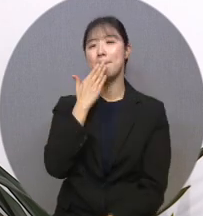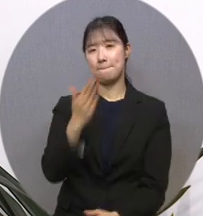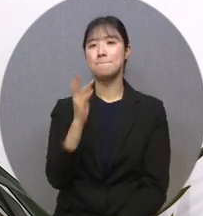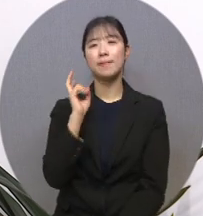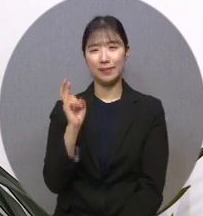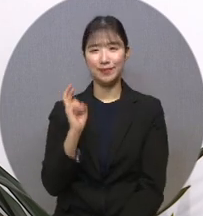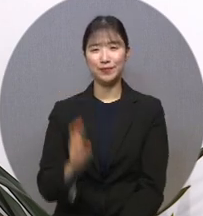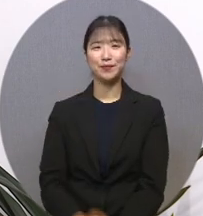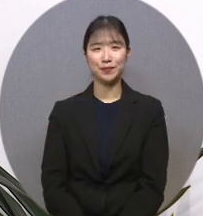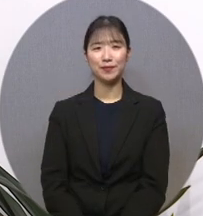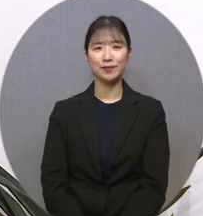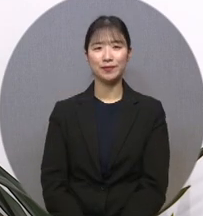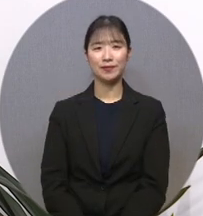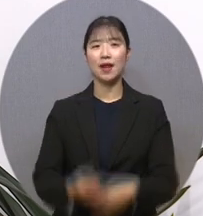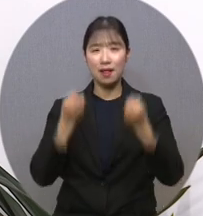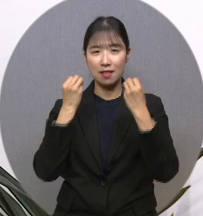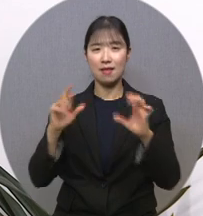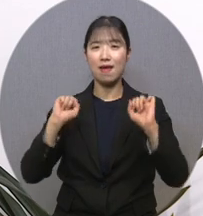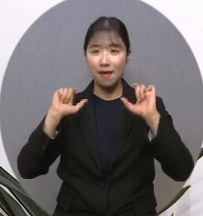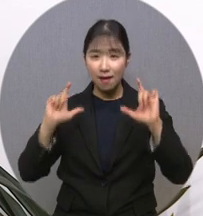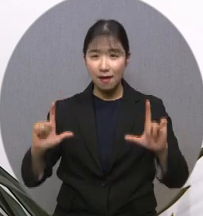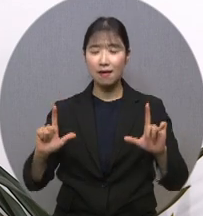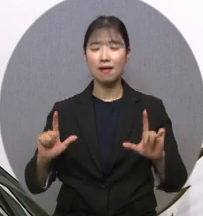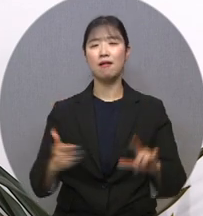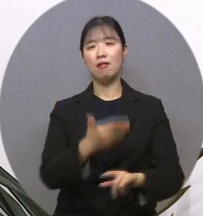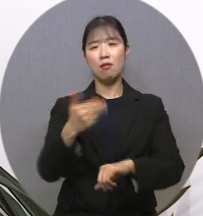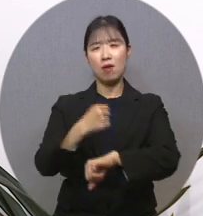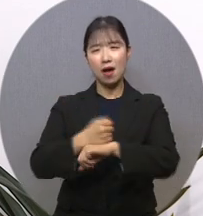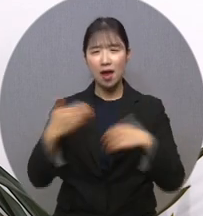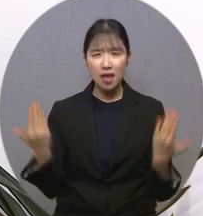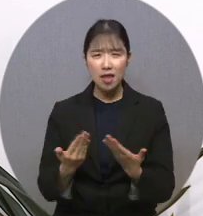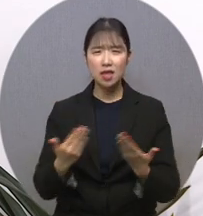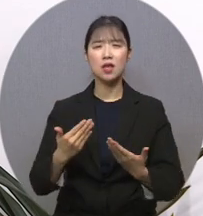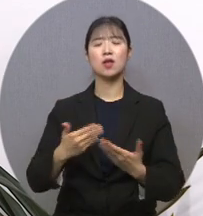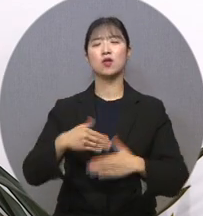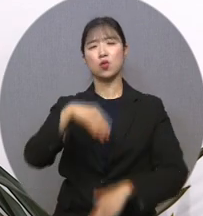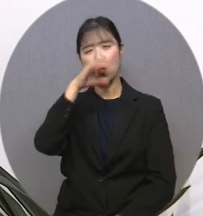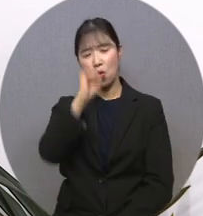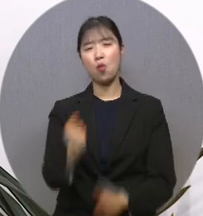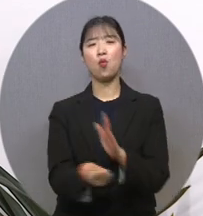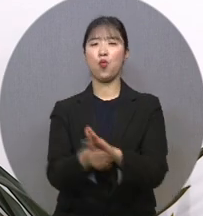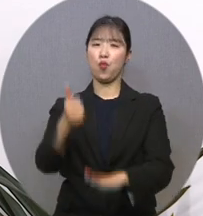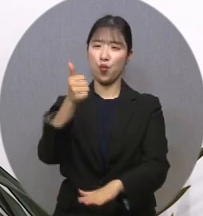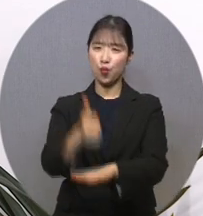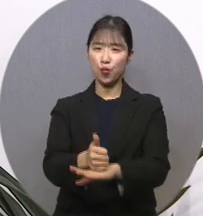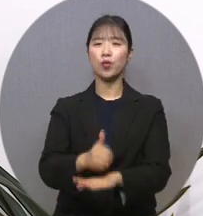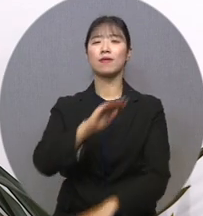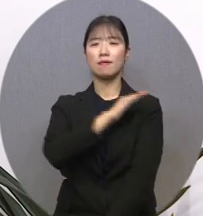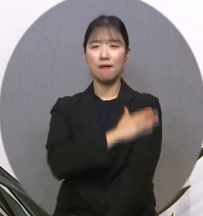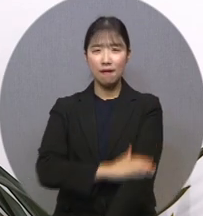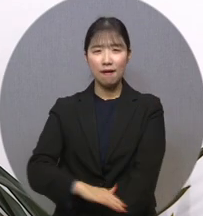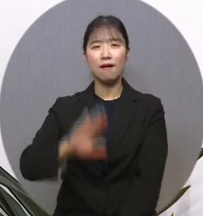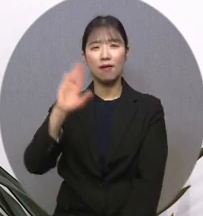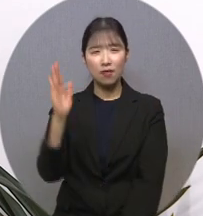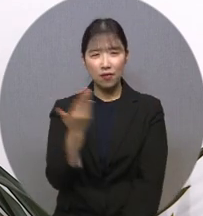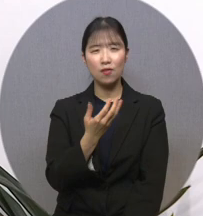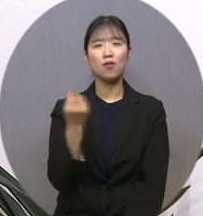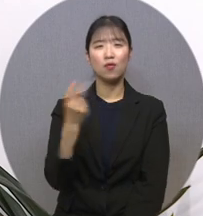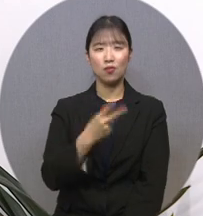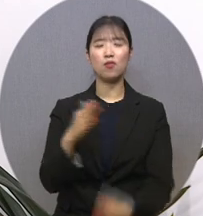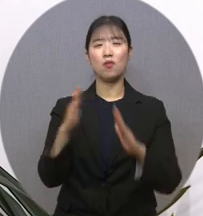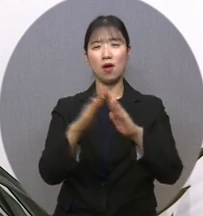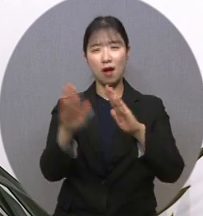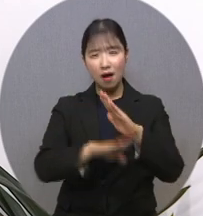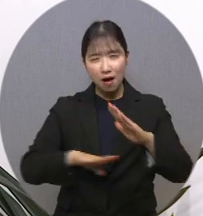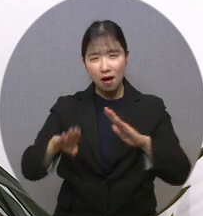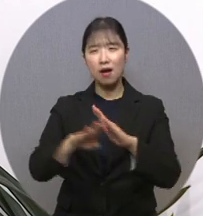믿습니다. 새해에도 하시는 일마다 좋은 성취를 이루시고 또 댁내에도